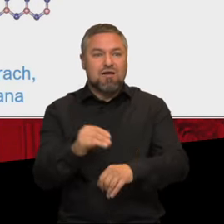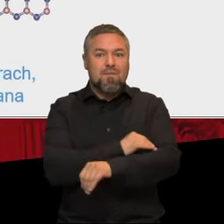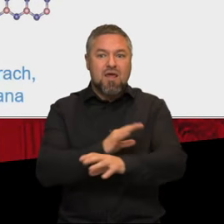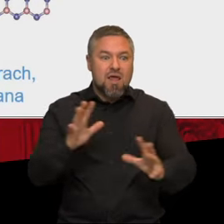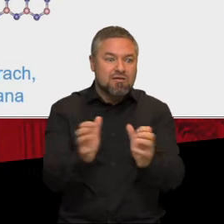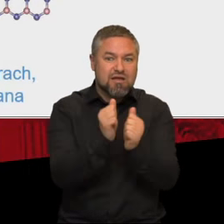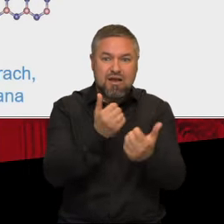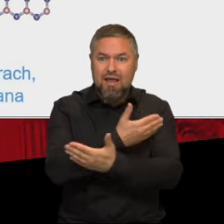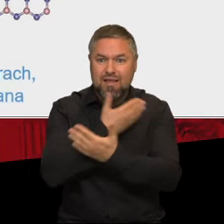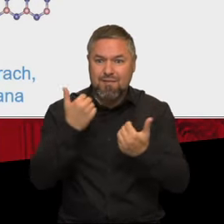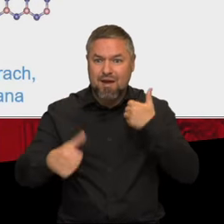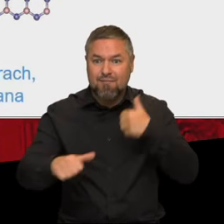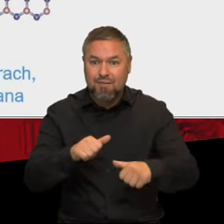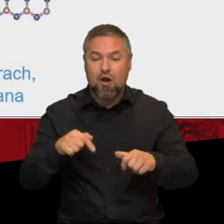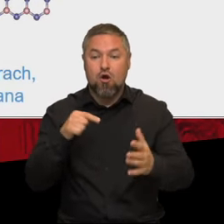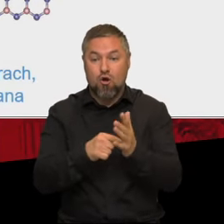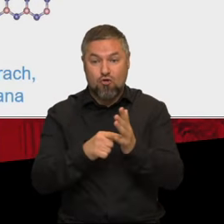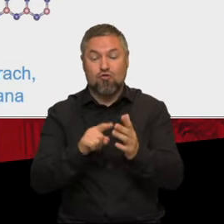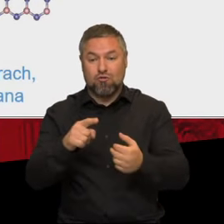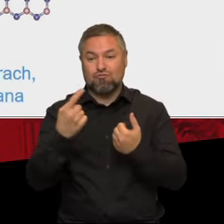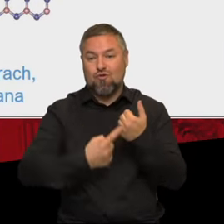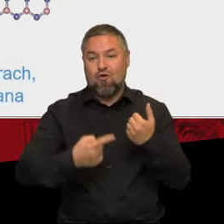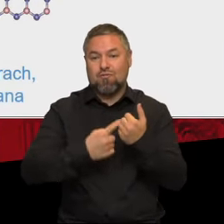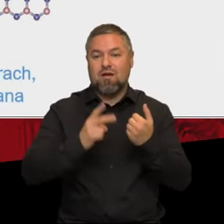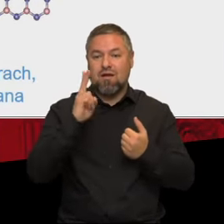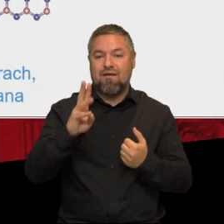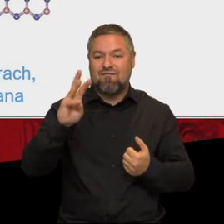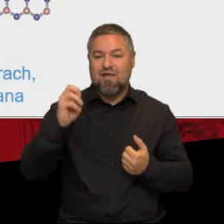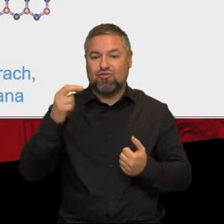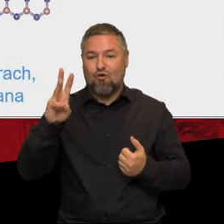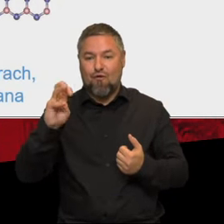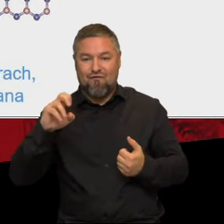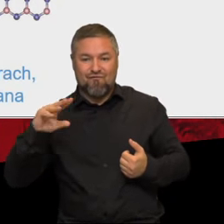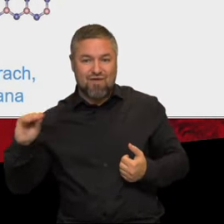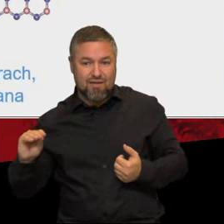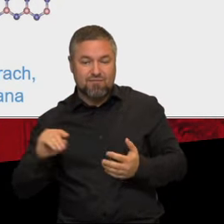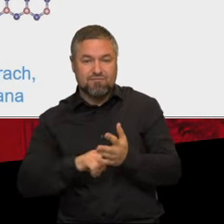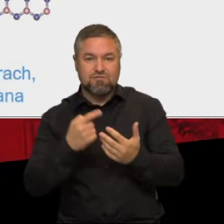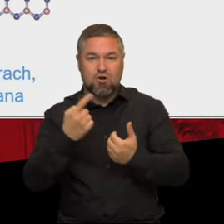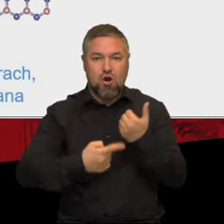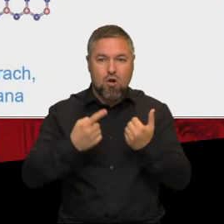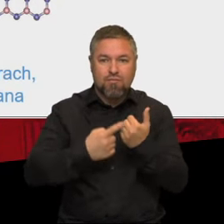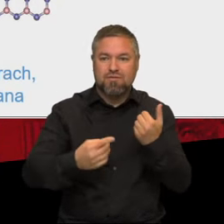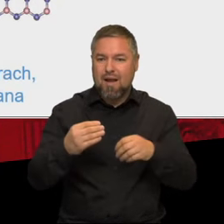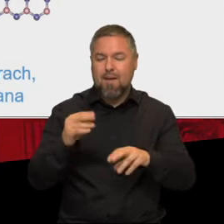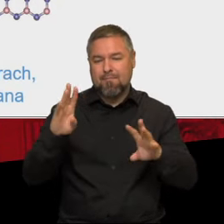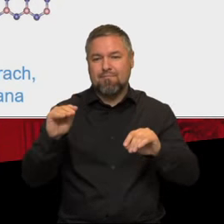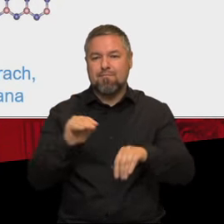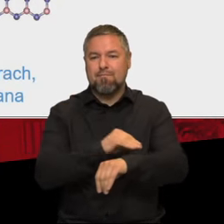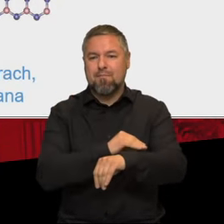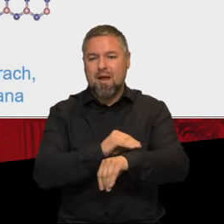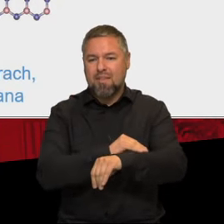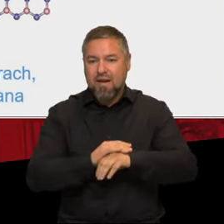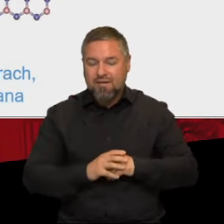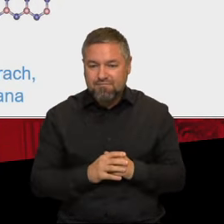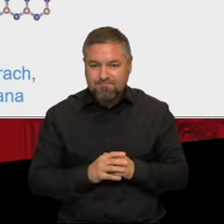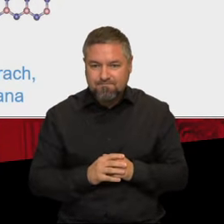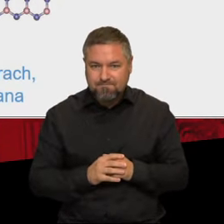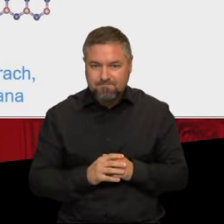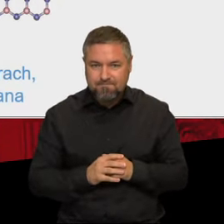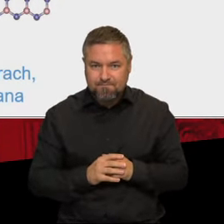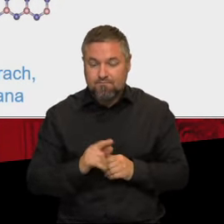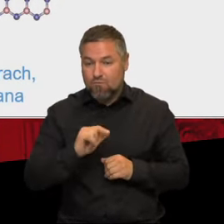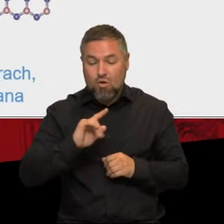materiałów. I temu właśnie służą obliczenia kwantowe. Obliczenia kwantowe, czy obliczenia symulacji materii. Symulacja materii